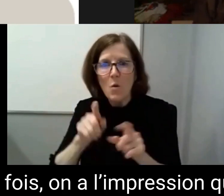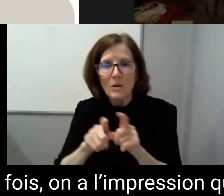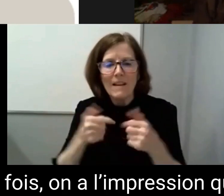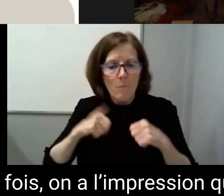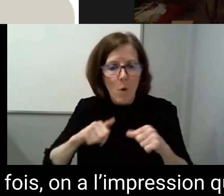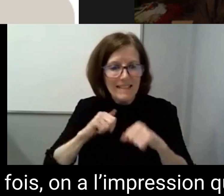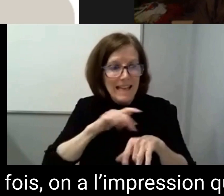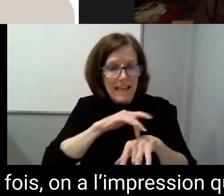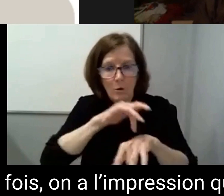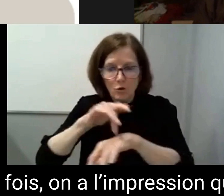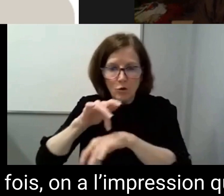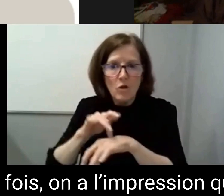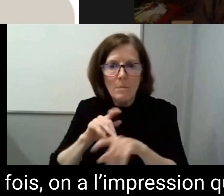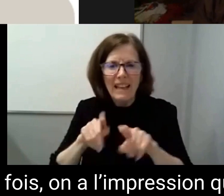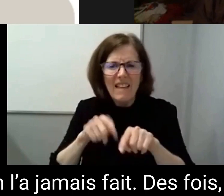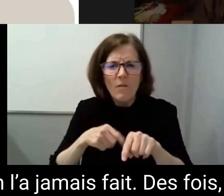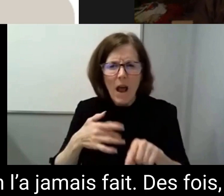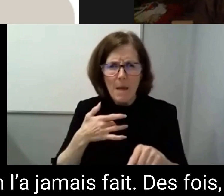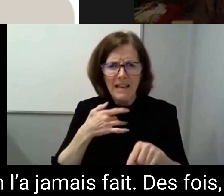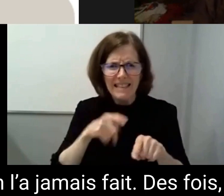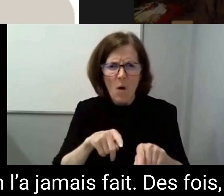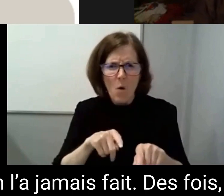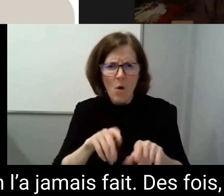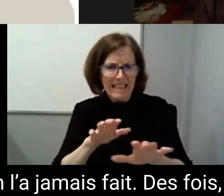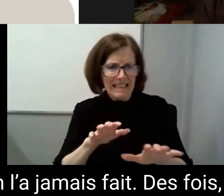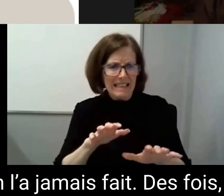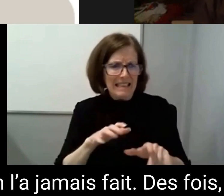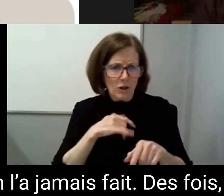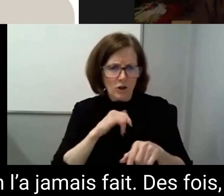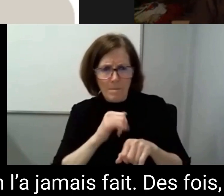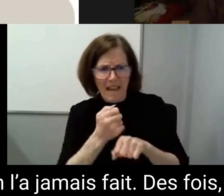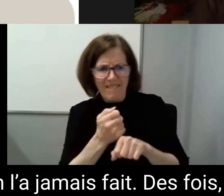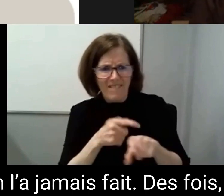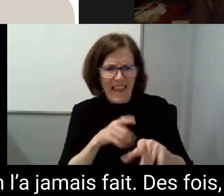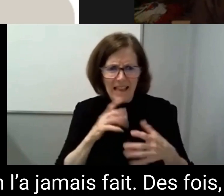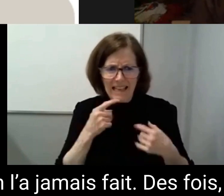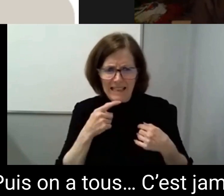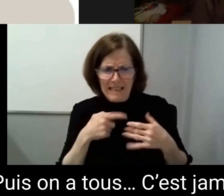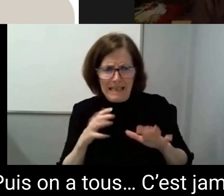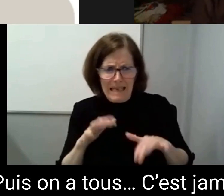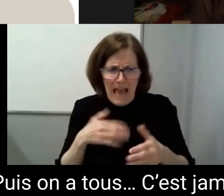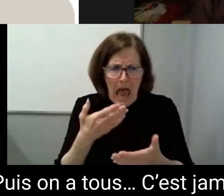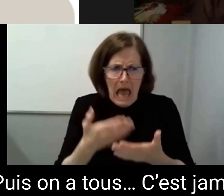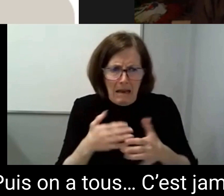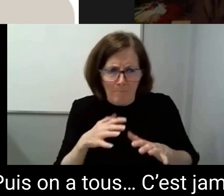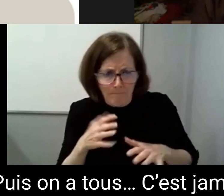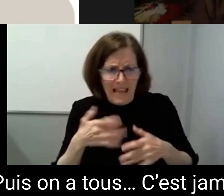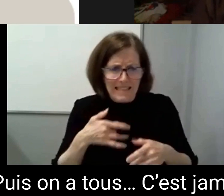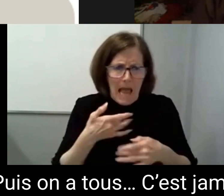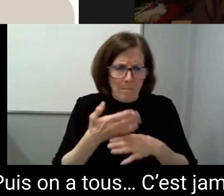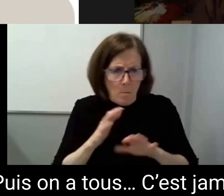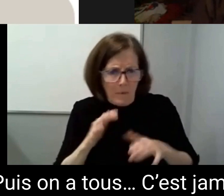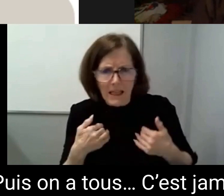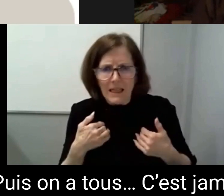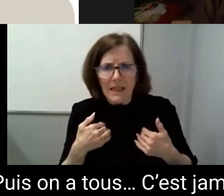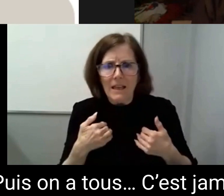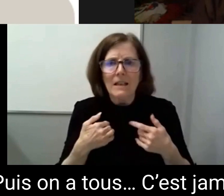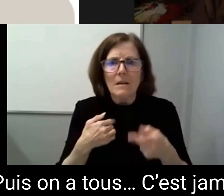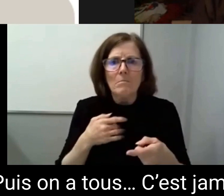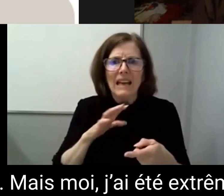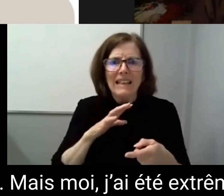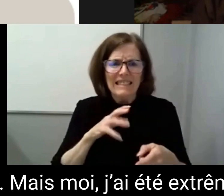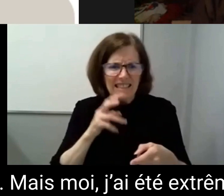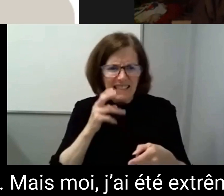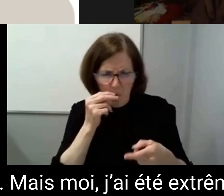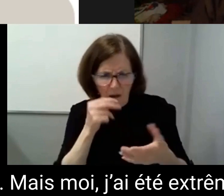que des fois, on a l'impression que c'est là un peu loin de nous, qu'on ne l'a jamais fait. Des fois, on dit « Ah, je ne suis peut-être pas rendu là. » Puis on a tous, j'ai jamais le fun d'échouer